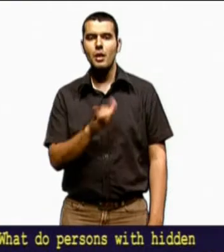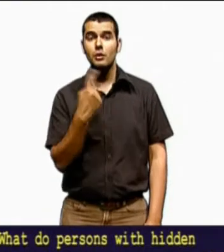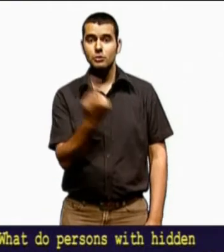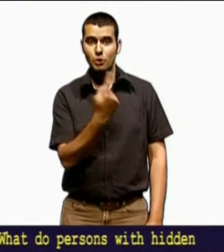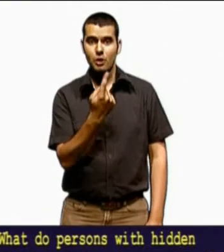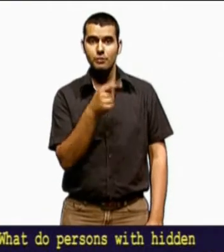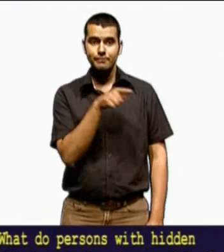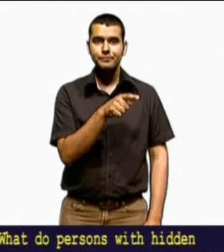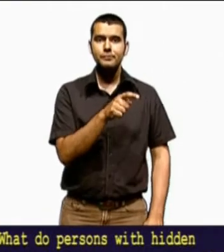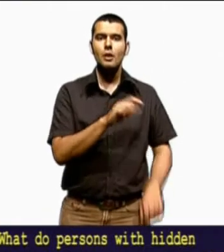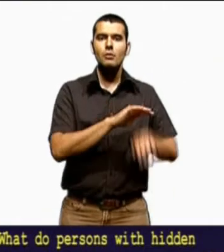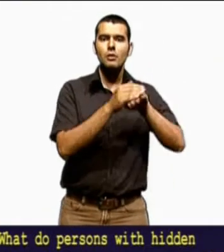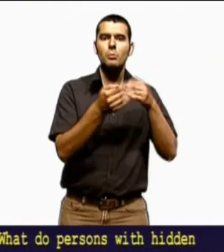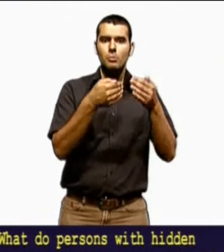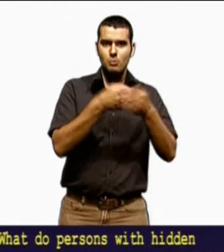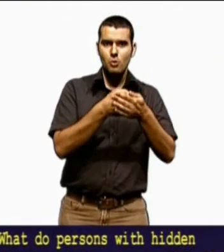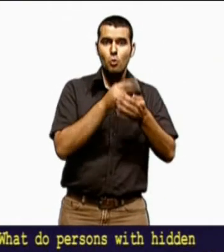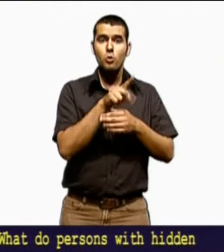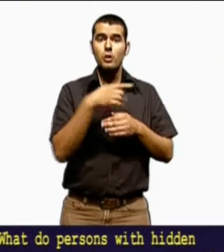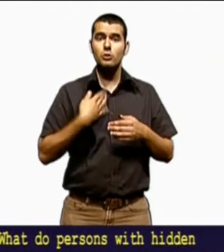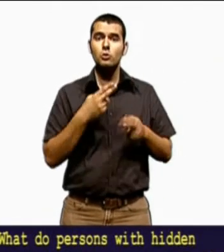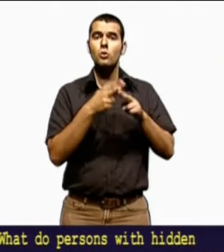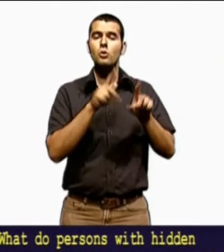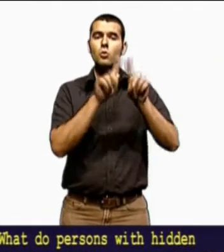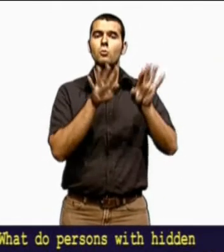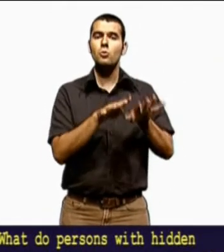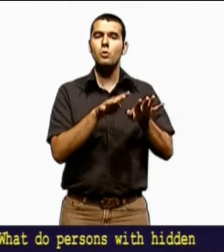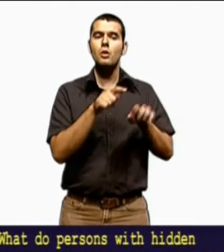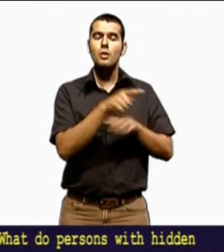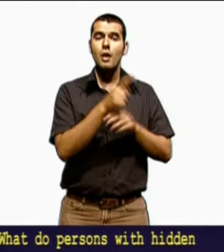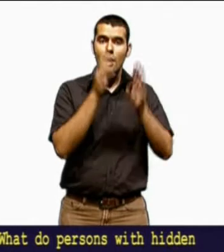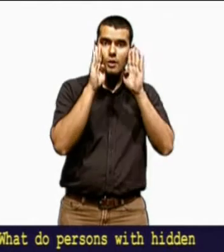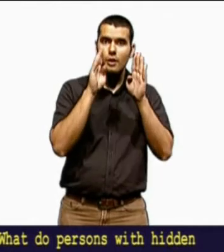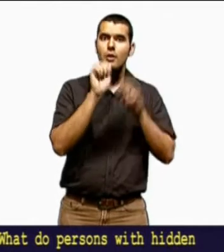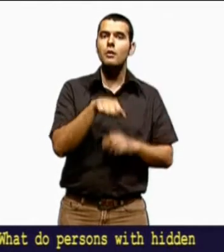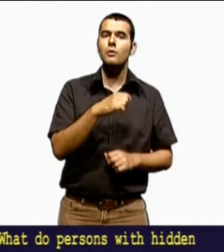Minnandu disabilita mistura u jħuċa l-computer, għalċċi xieċi riti o t-attent.